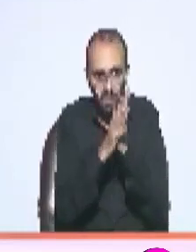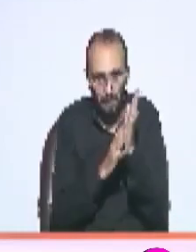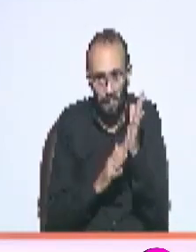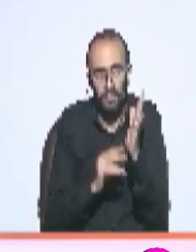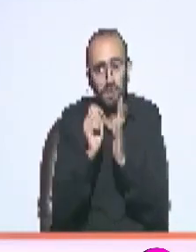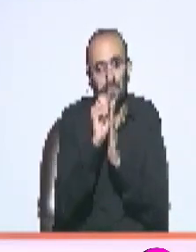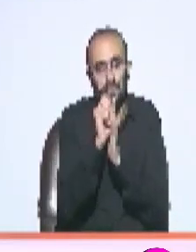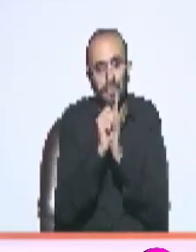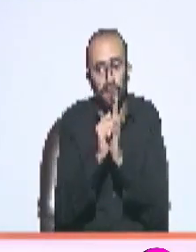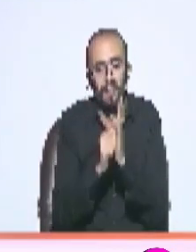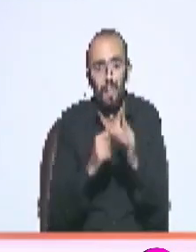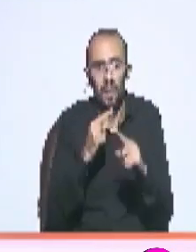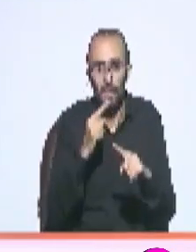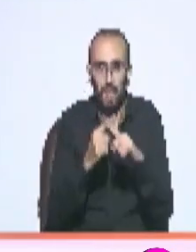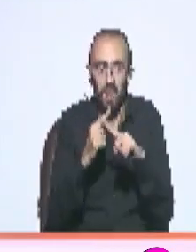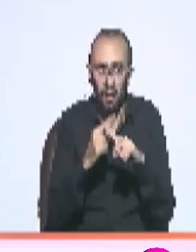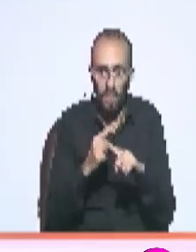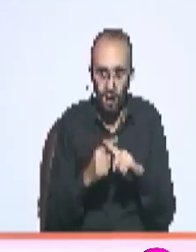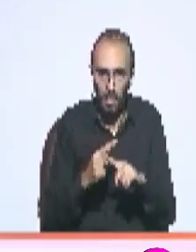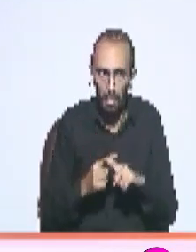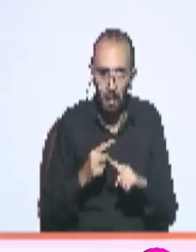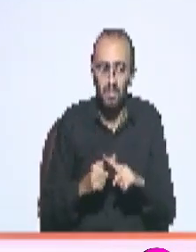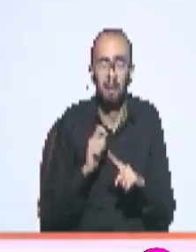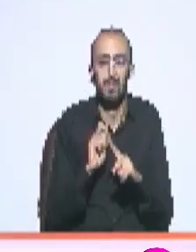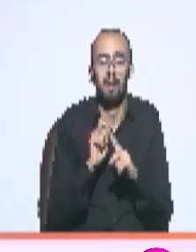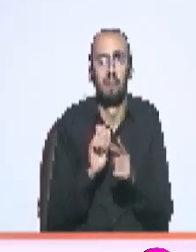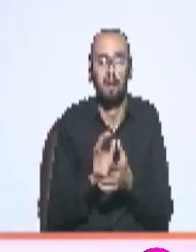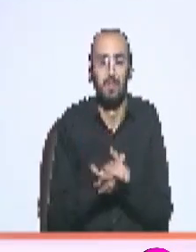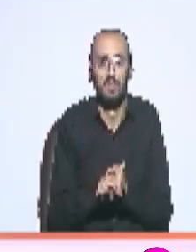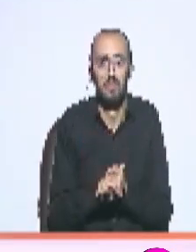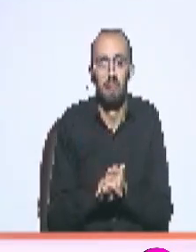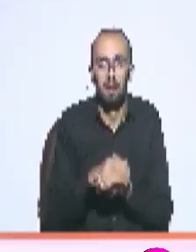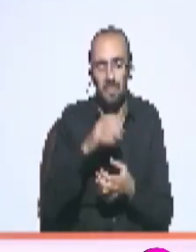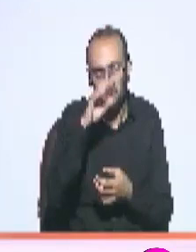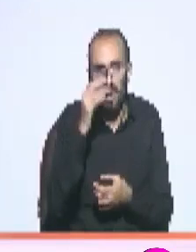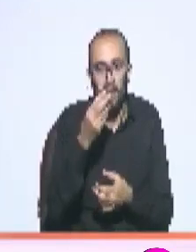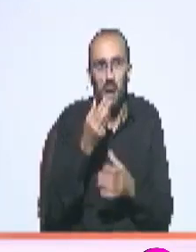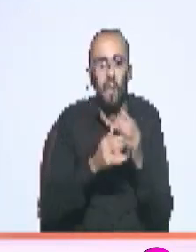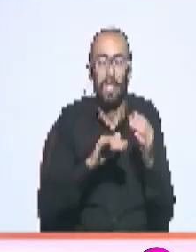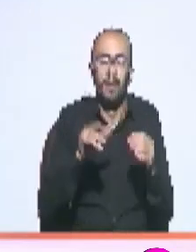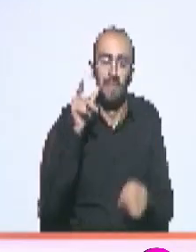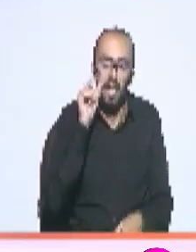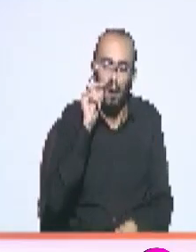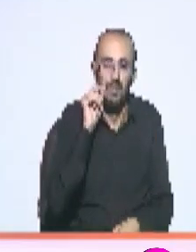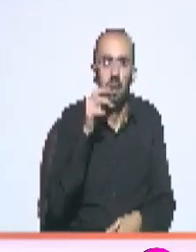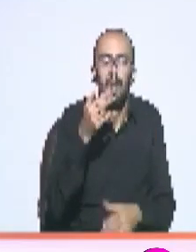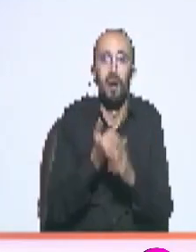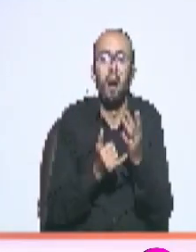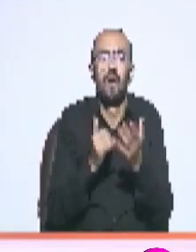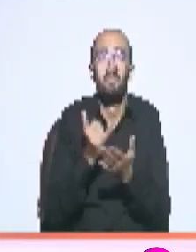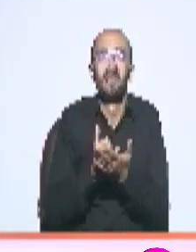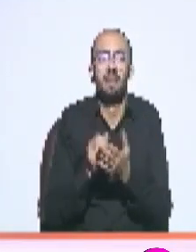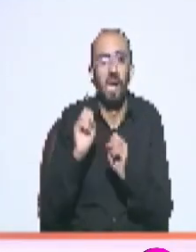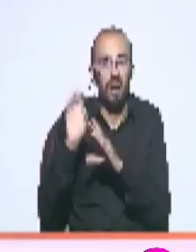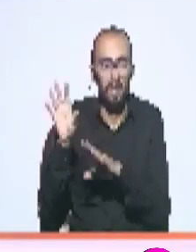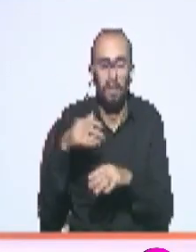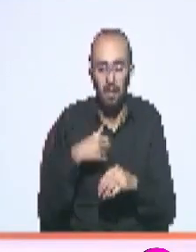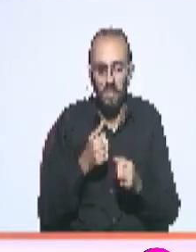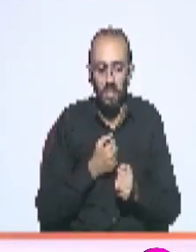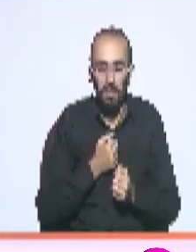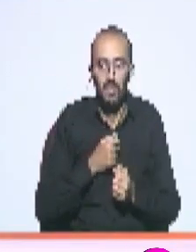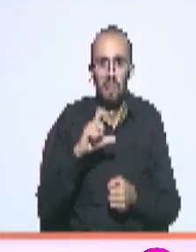كل الحاجات اللي بعملها غلط او الدكتور مين قال الولاد ناموا الولاد في المدرسه انا قاعده مع نفسي